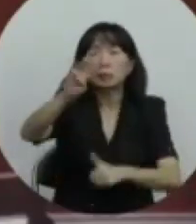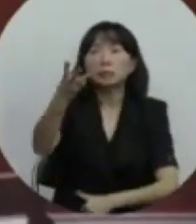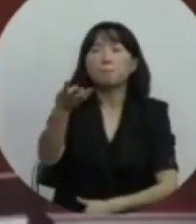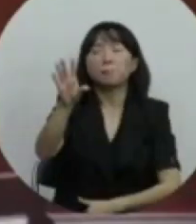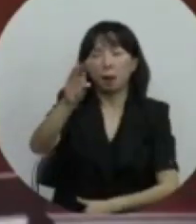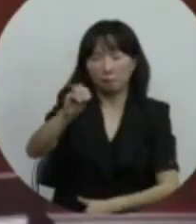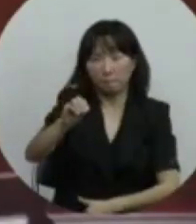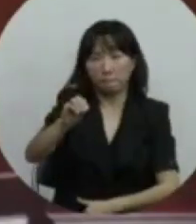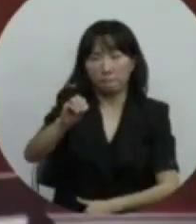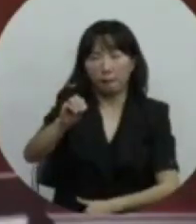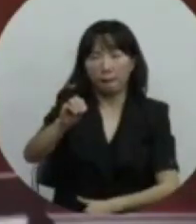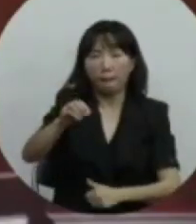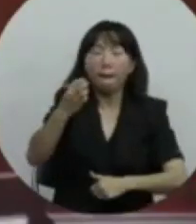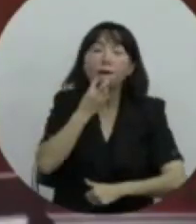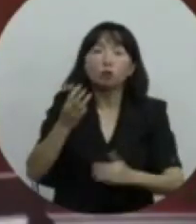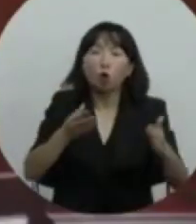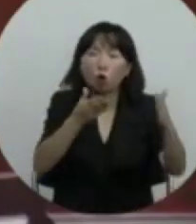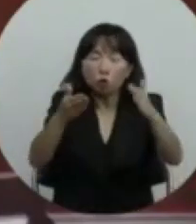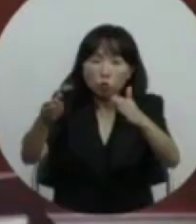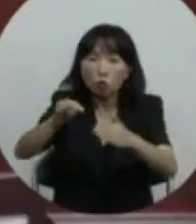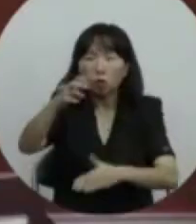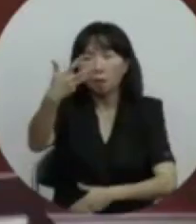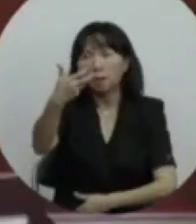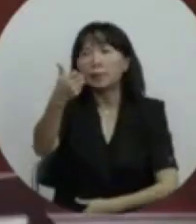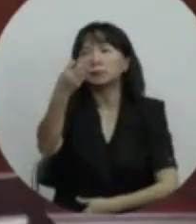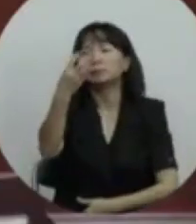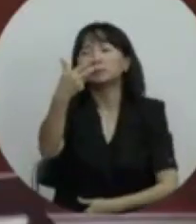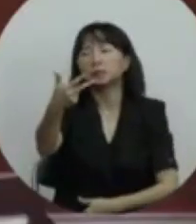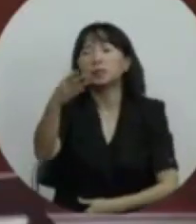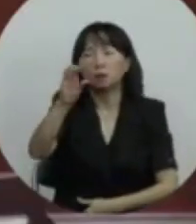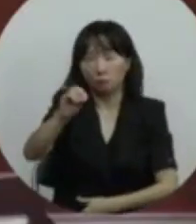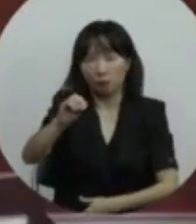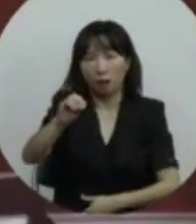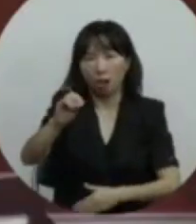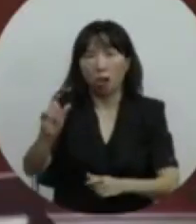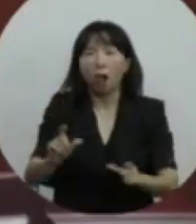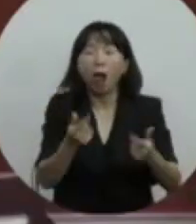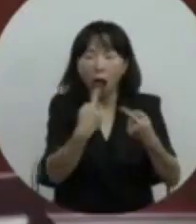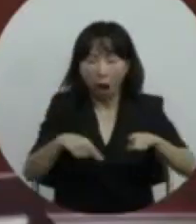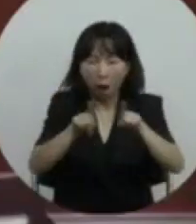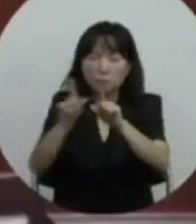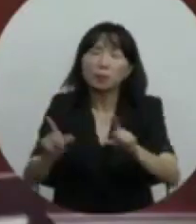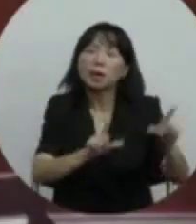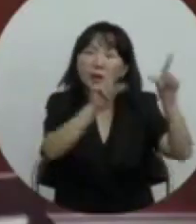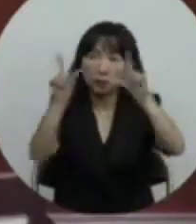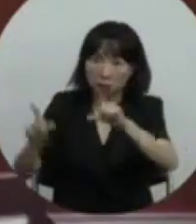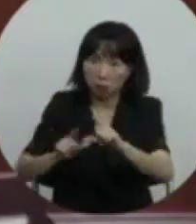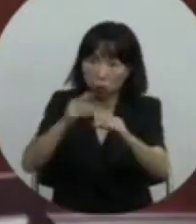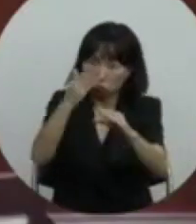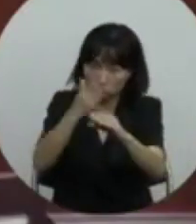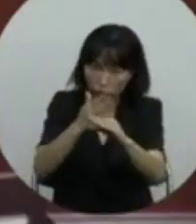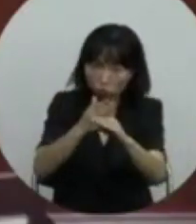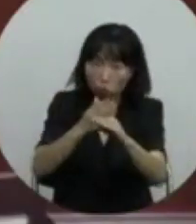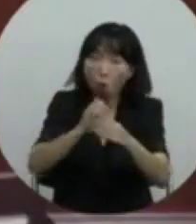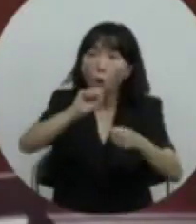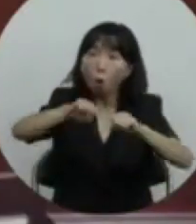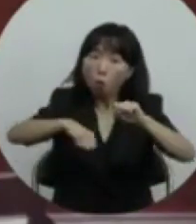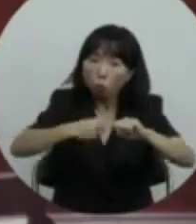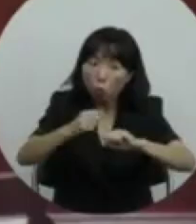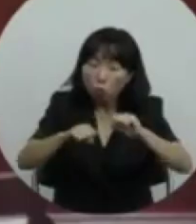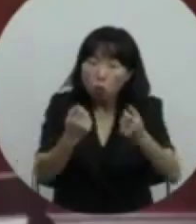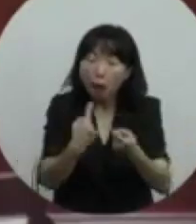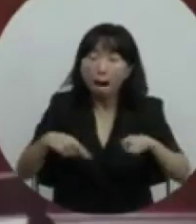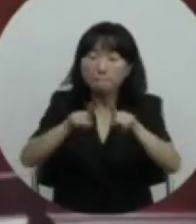해당하며 경기도만 약 87만 가구에 해당한다고 합니다. 반려동물 보유 가구